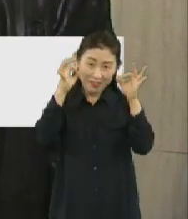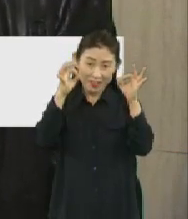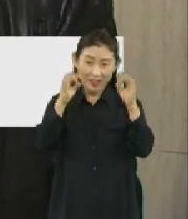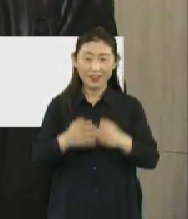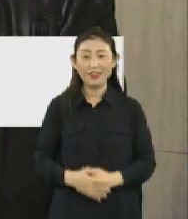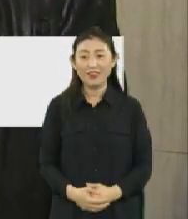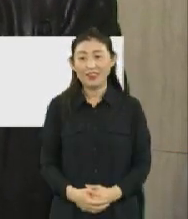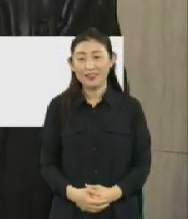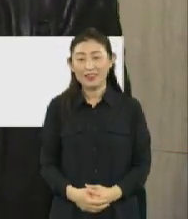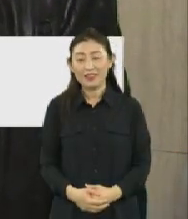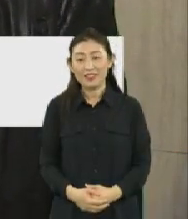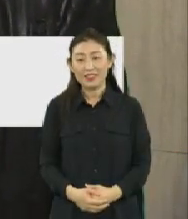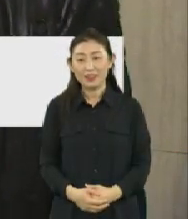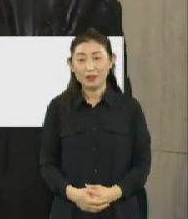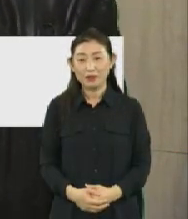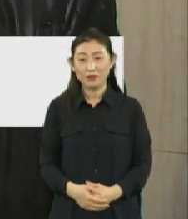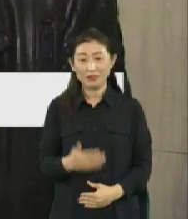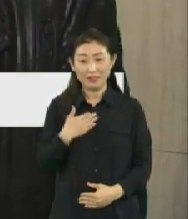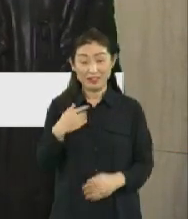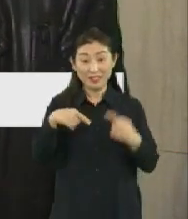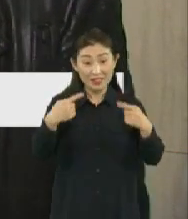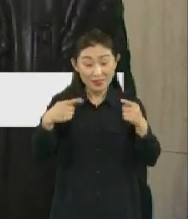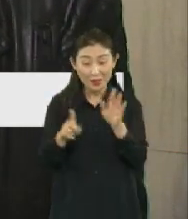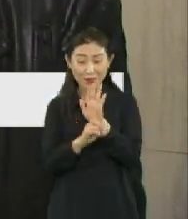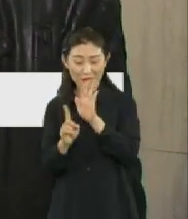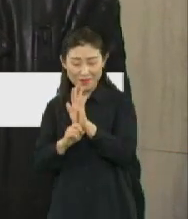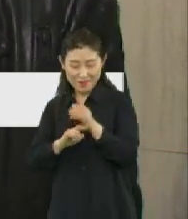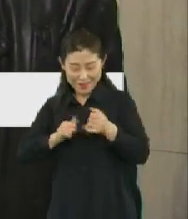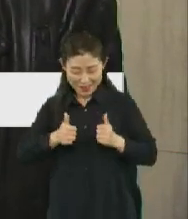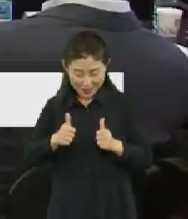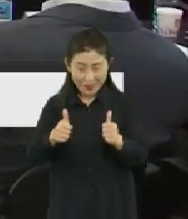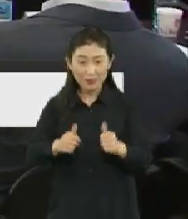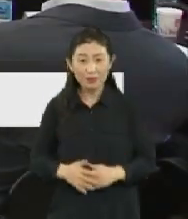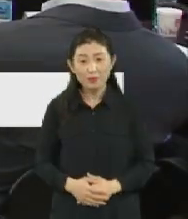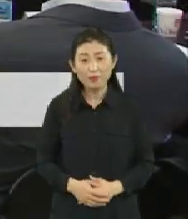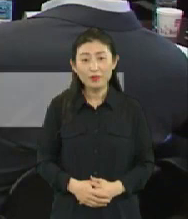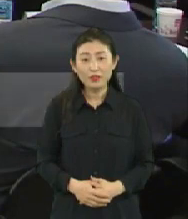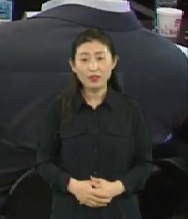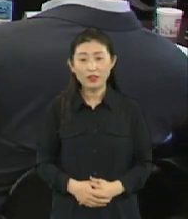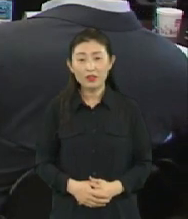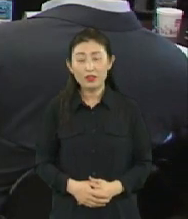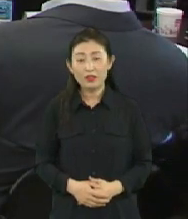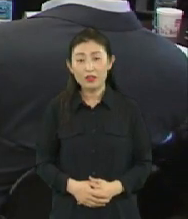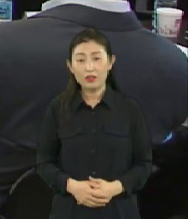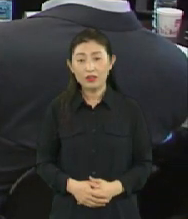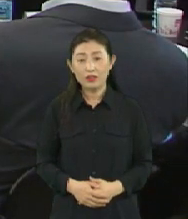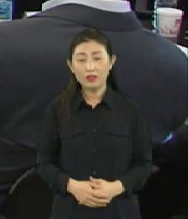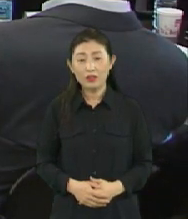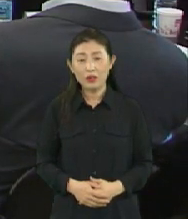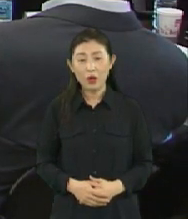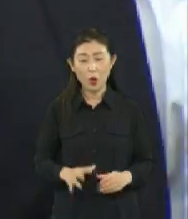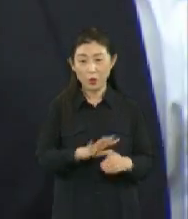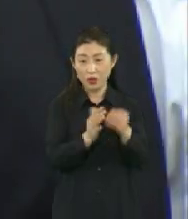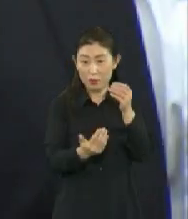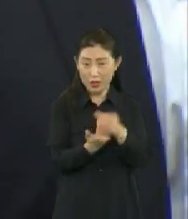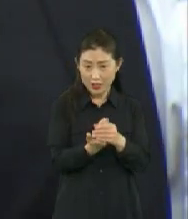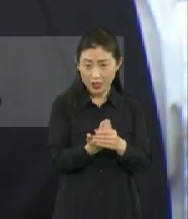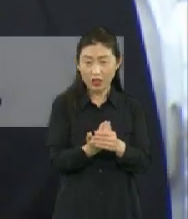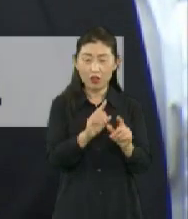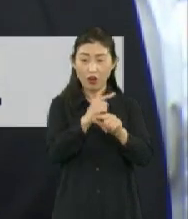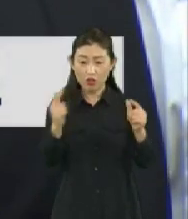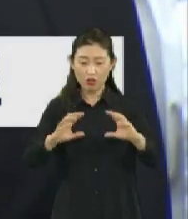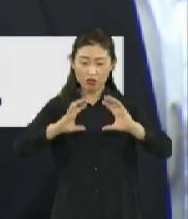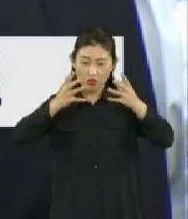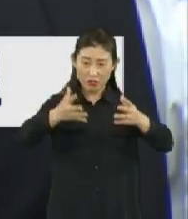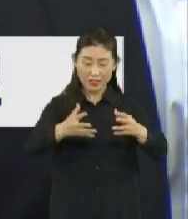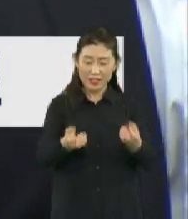다해서 많이 가겠습니다. 저도 많이 가고 많이 알리도록 하겠습니다. 보령해양 머드박람회는 코로나 사태 이후 각종